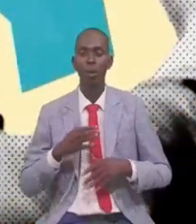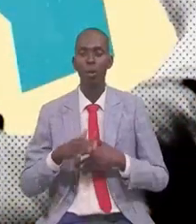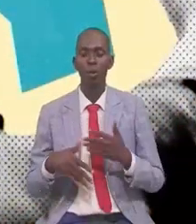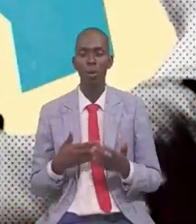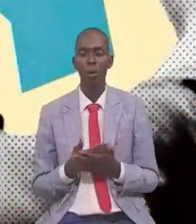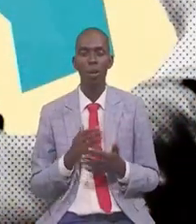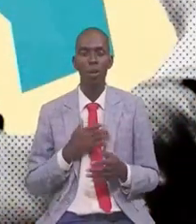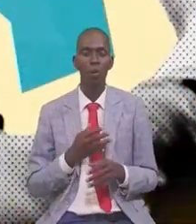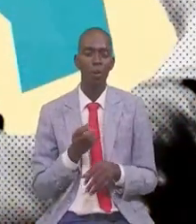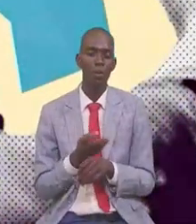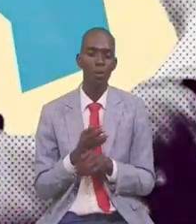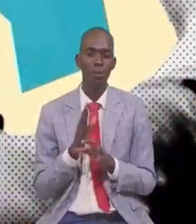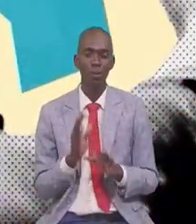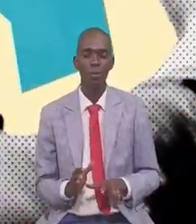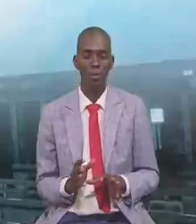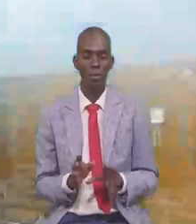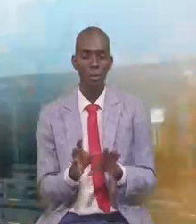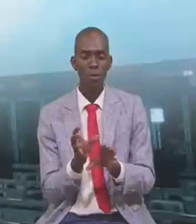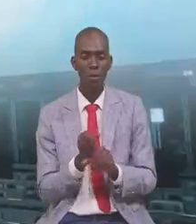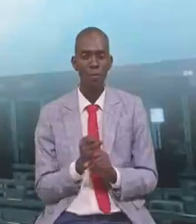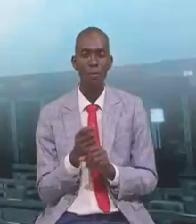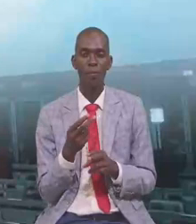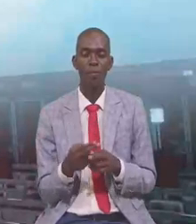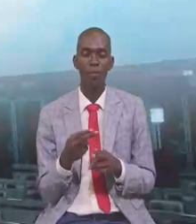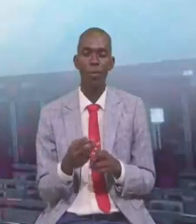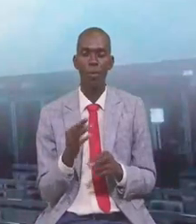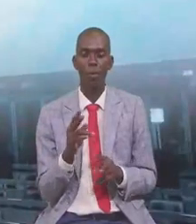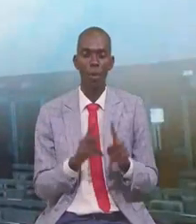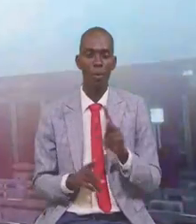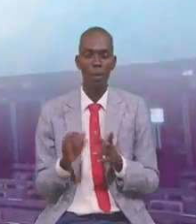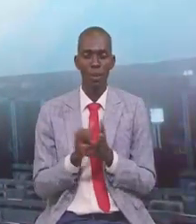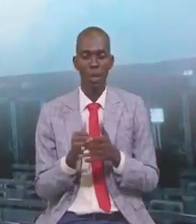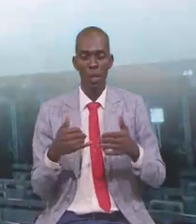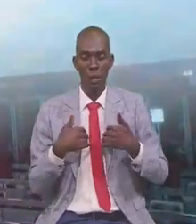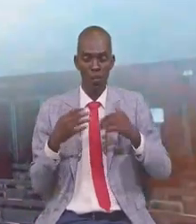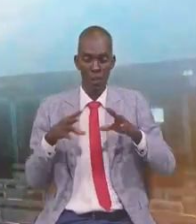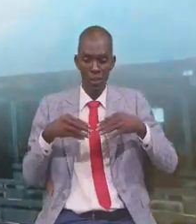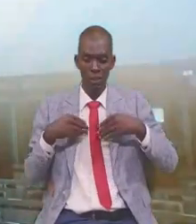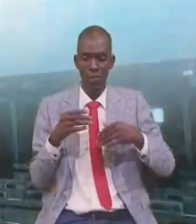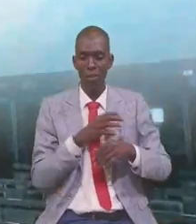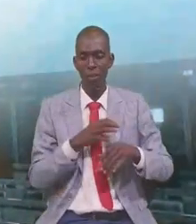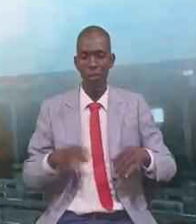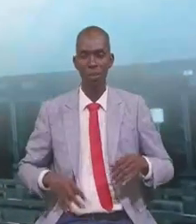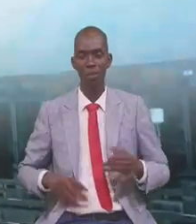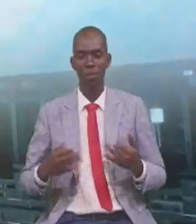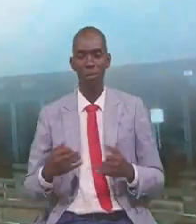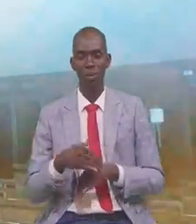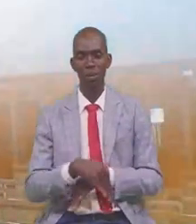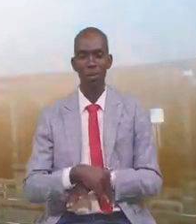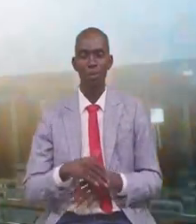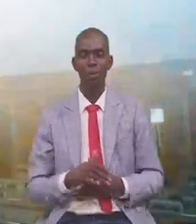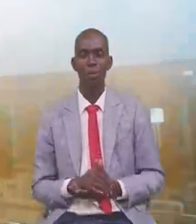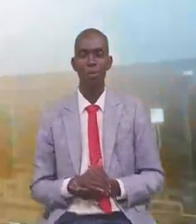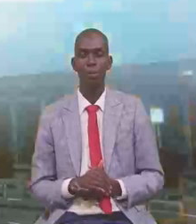Donc, conseillers, n'importe où vous êtes, dans vos différentes nations, prenez le nom de ceux-là qui ont levé la main.